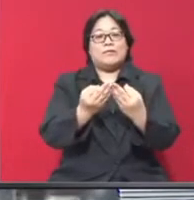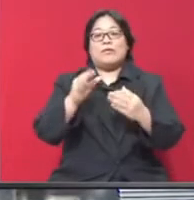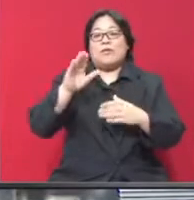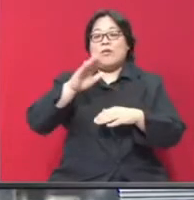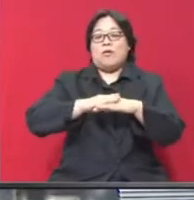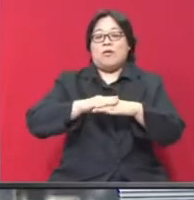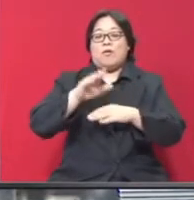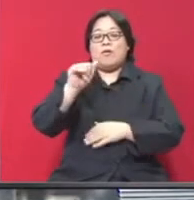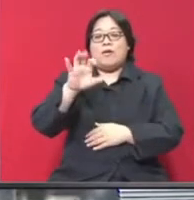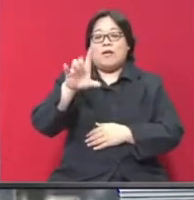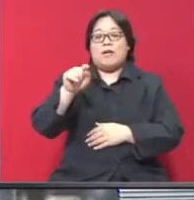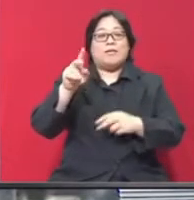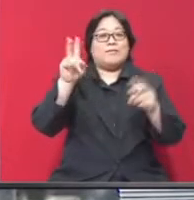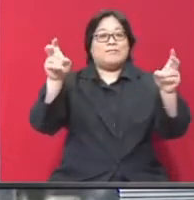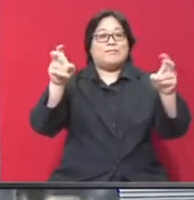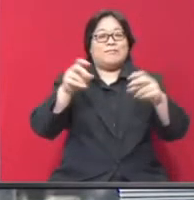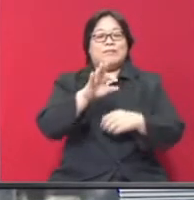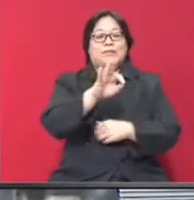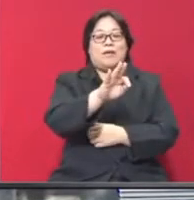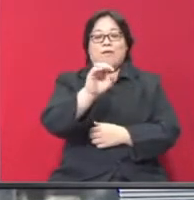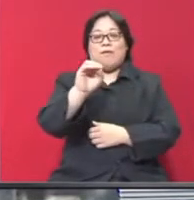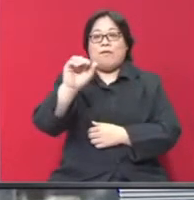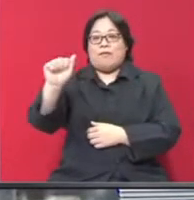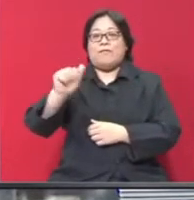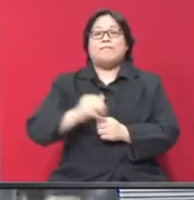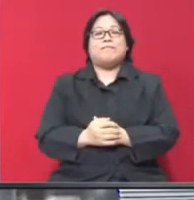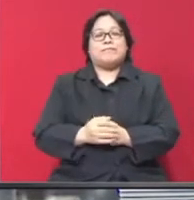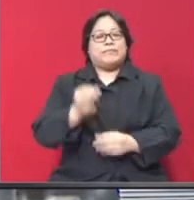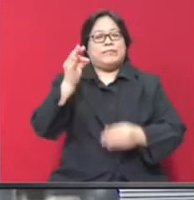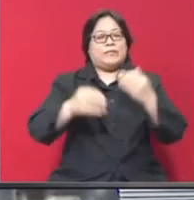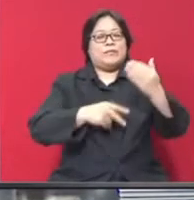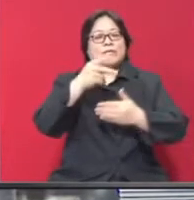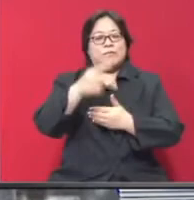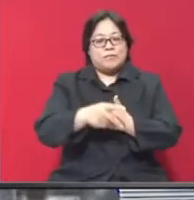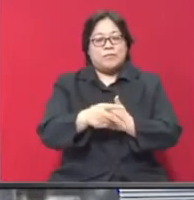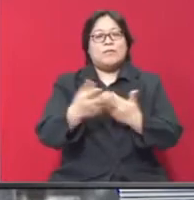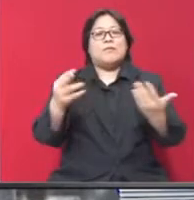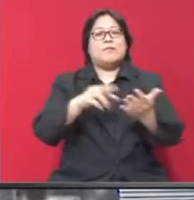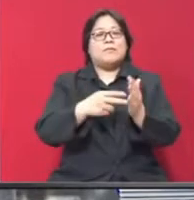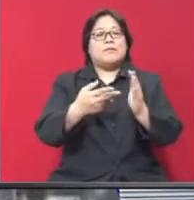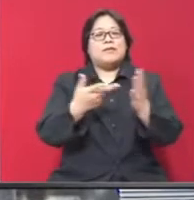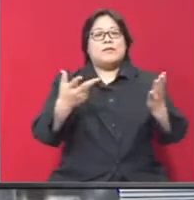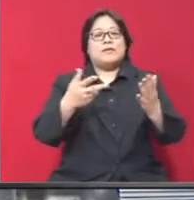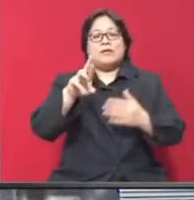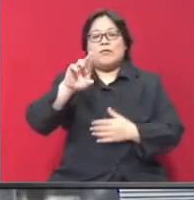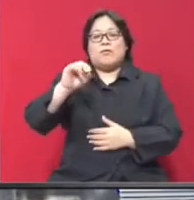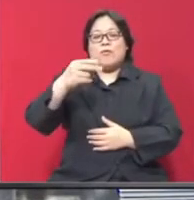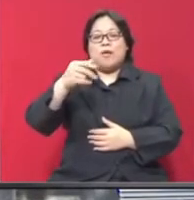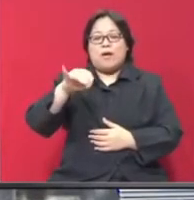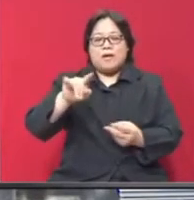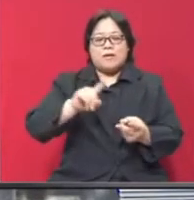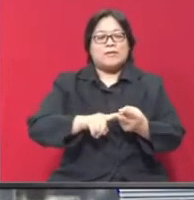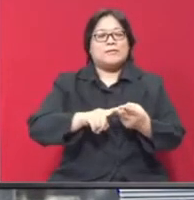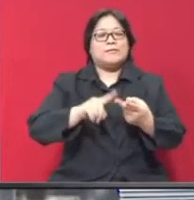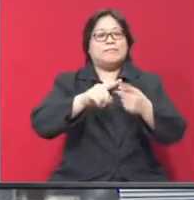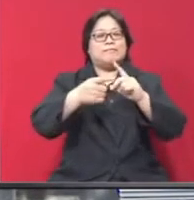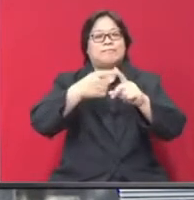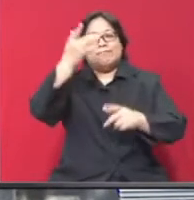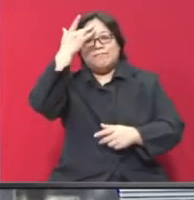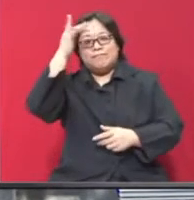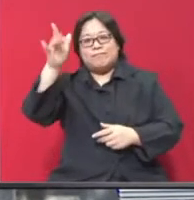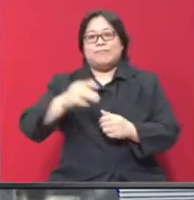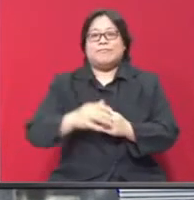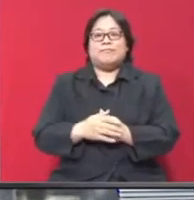dengan izin Tuhannya Bertuah atau Evo juga program in television rohani Tulang pintar begitu